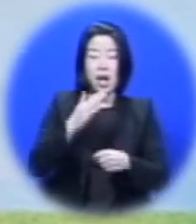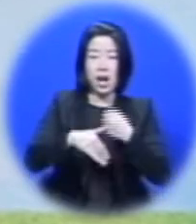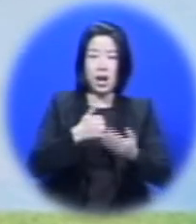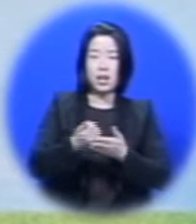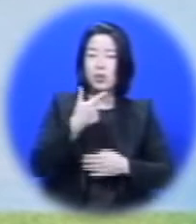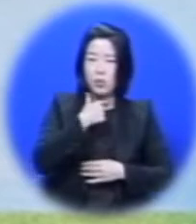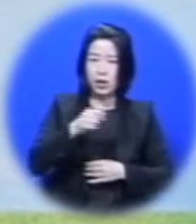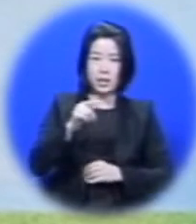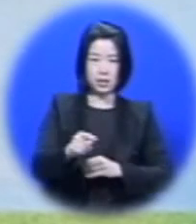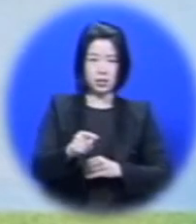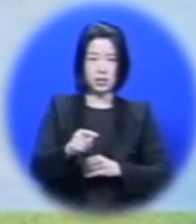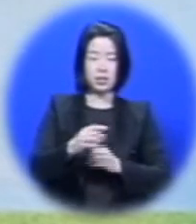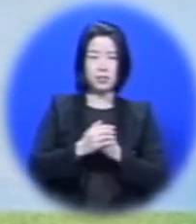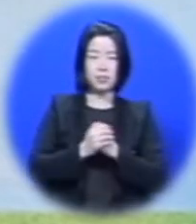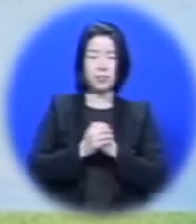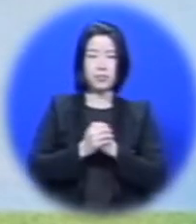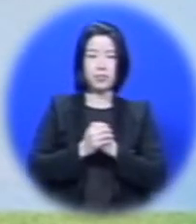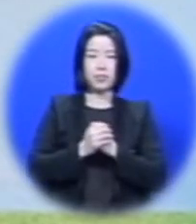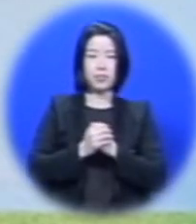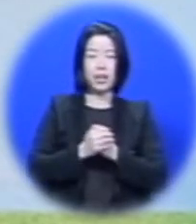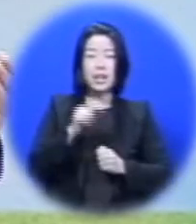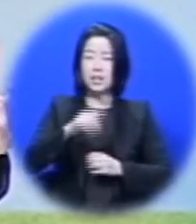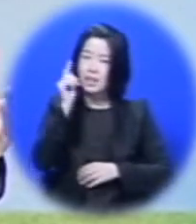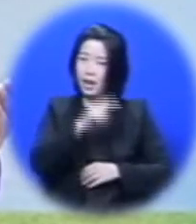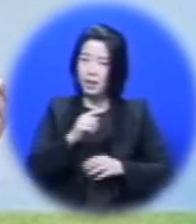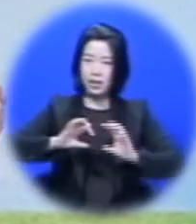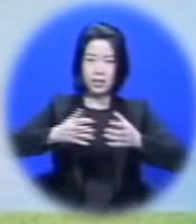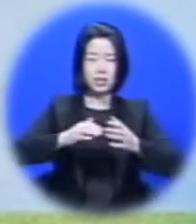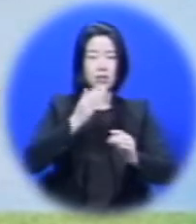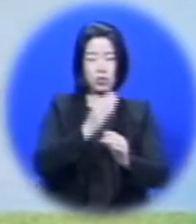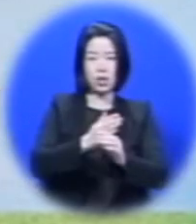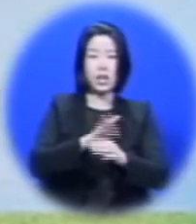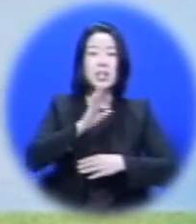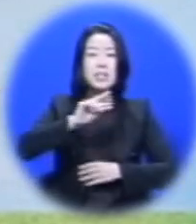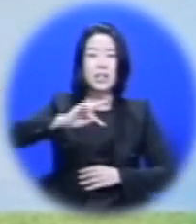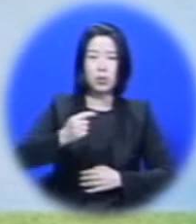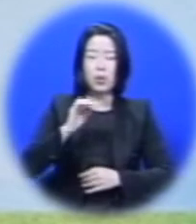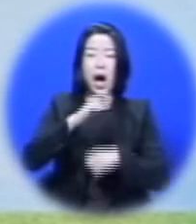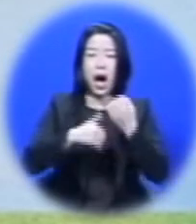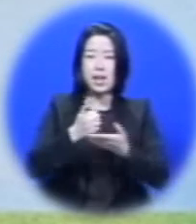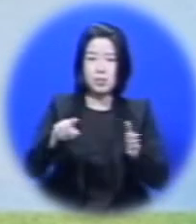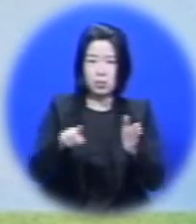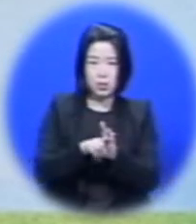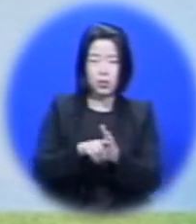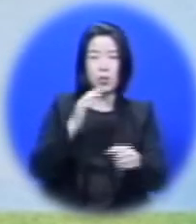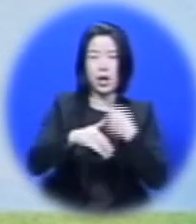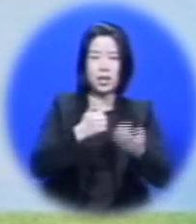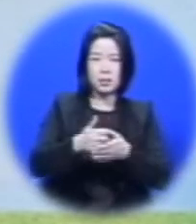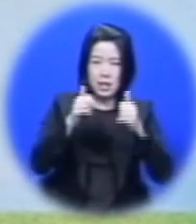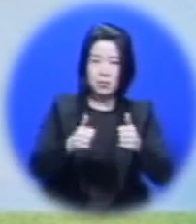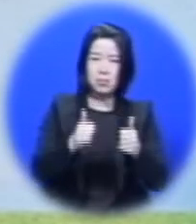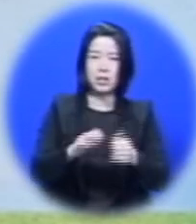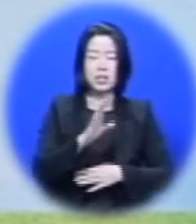하나님이 원하시는 것은 이 악한 세상 가운데서 그래도 하나님을 믿고 하나님의